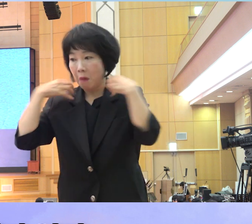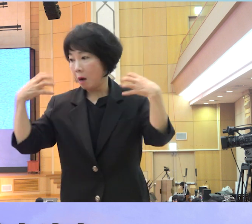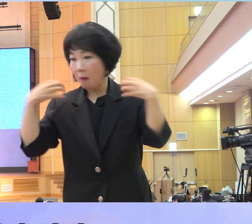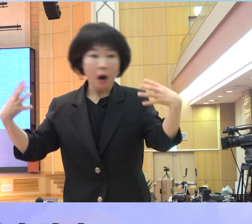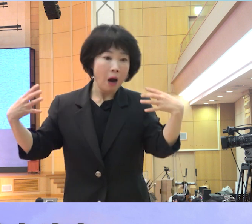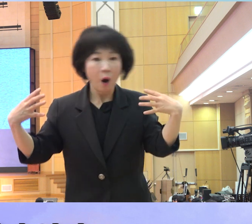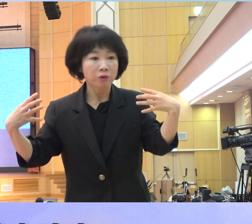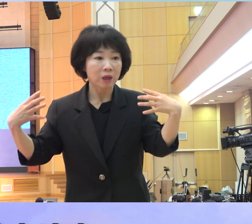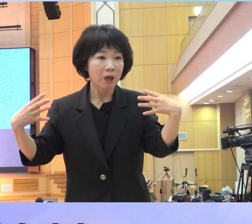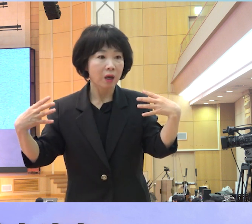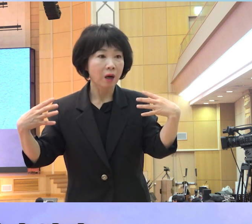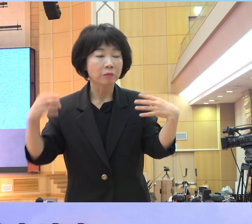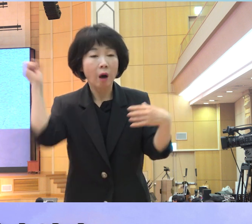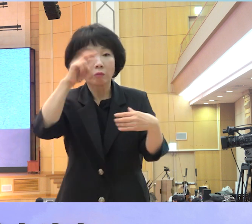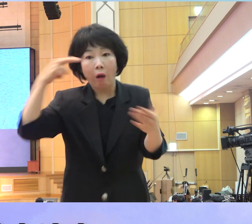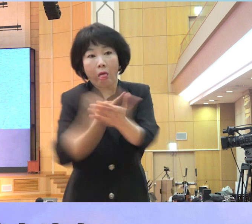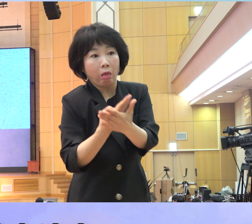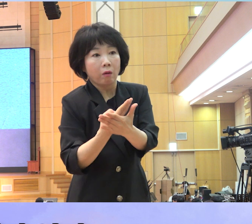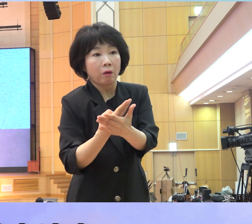여러분 어떻겠어요?